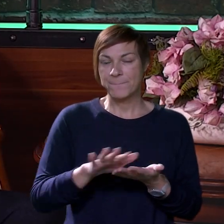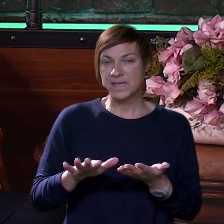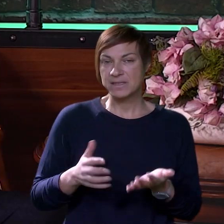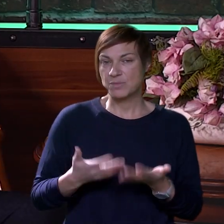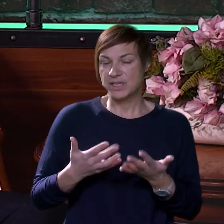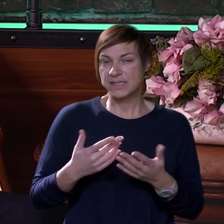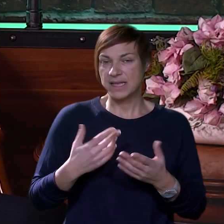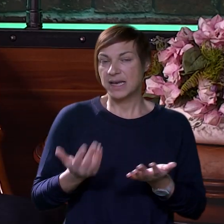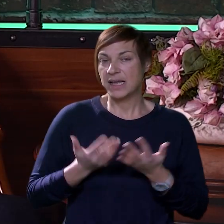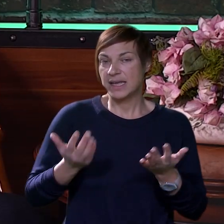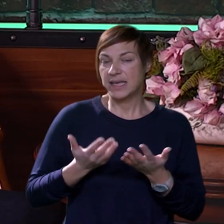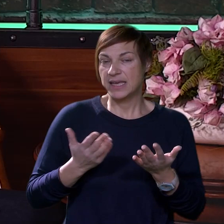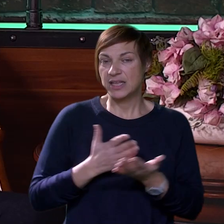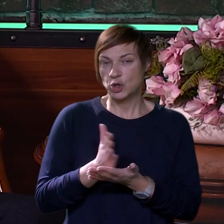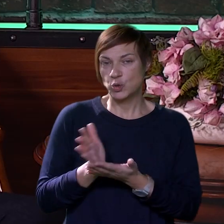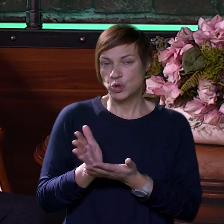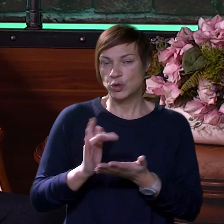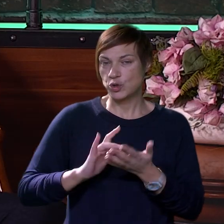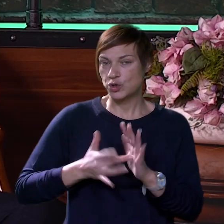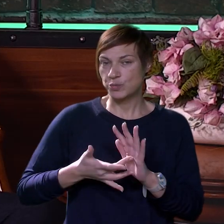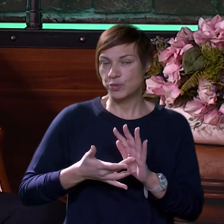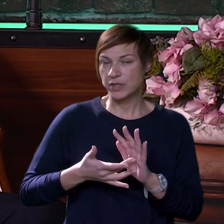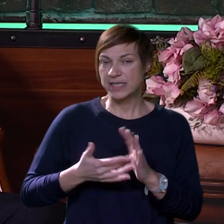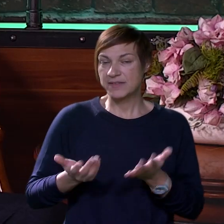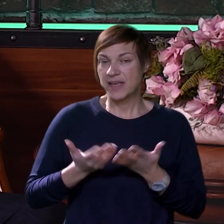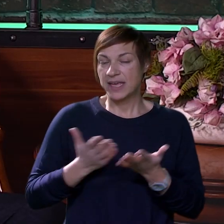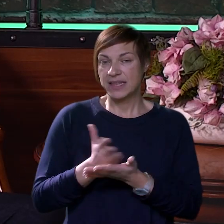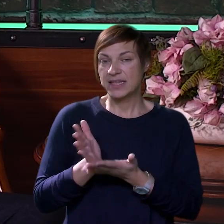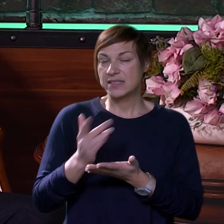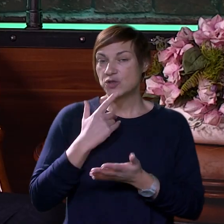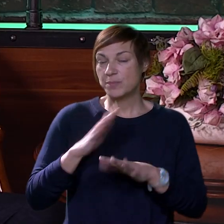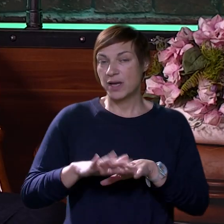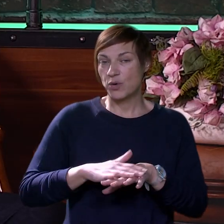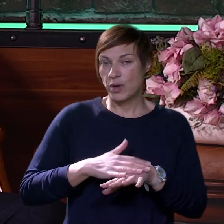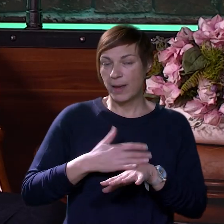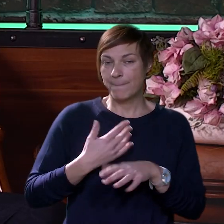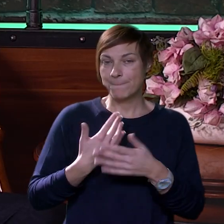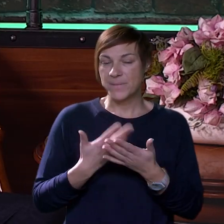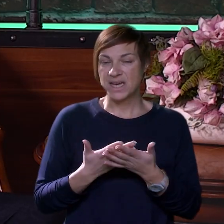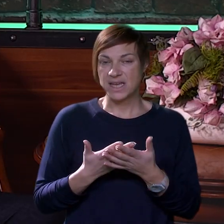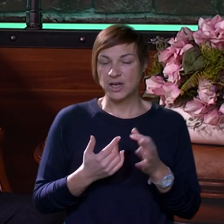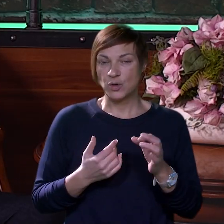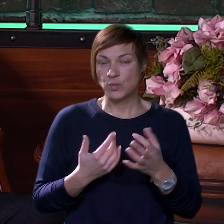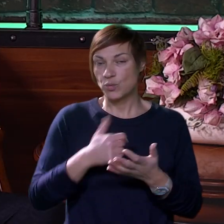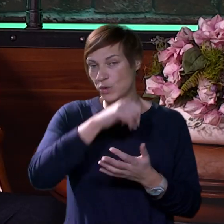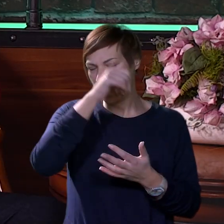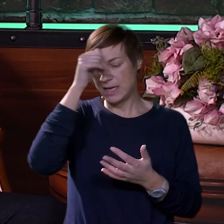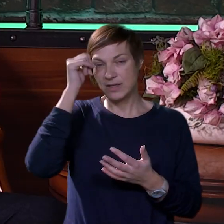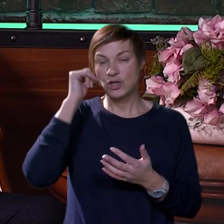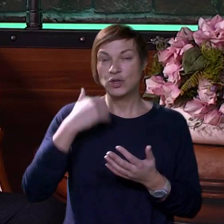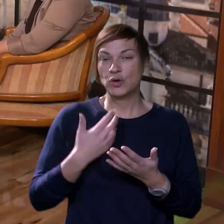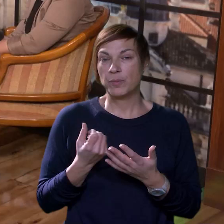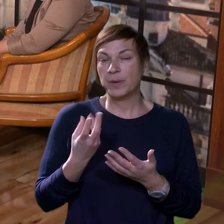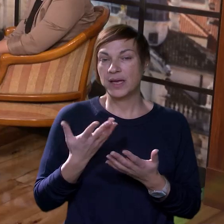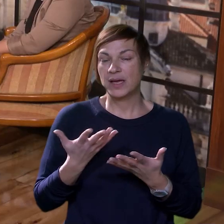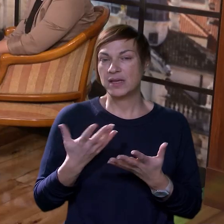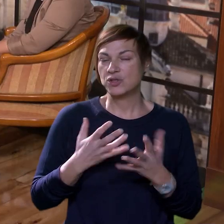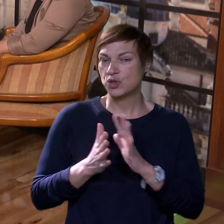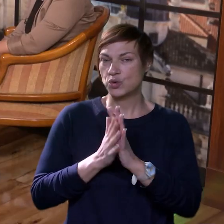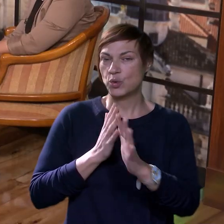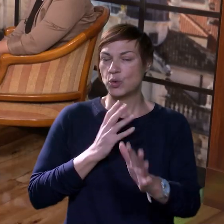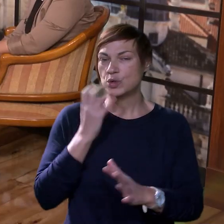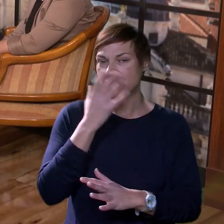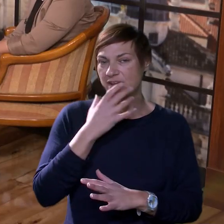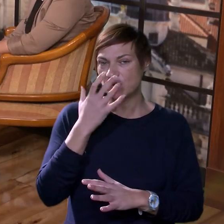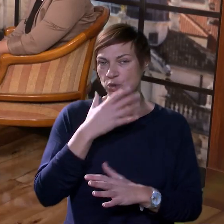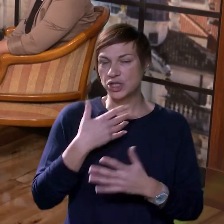veliko rasteretili i hitnu službu i sve te ove hitne službe koje brinu, je li tako, u ljetno doba kad su nesnosne